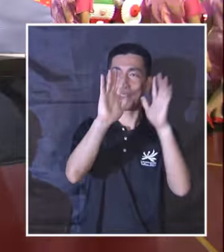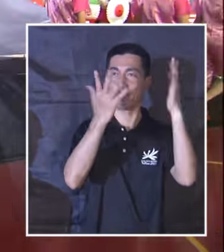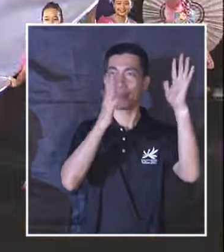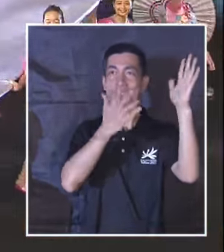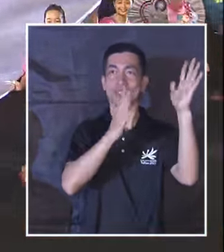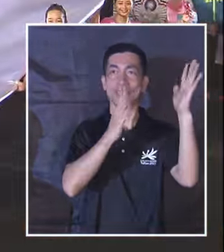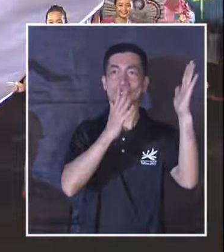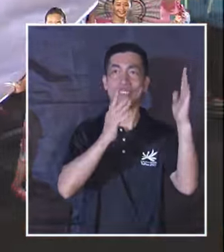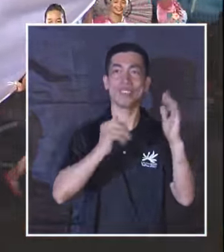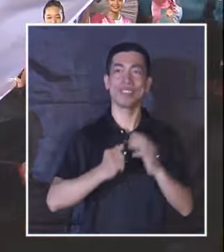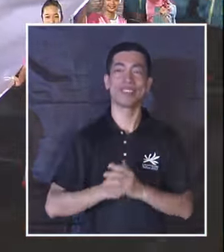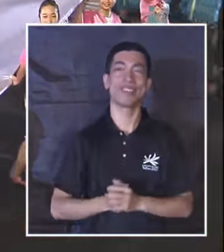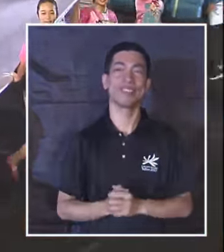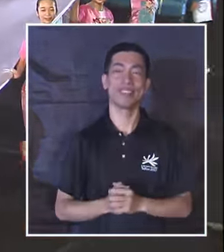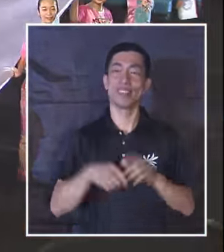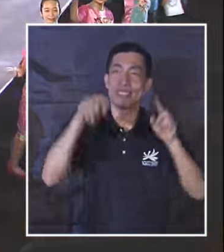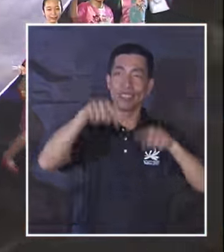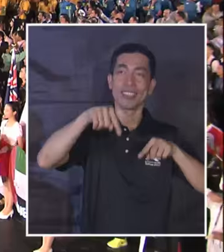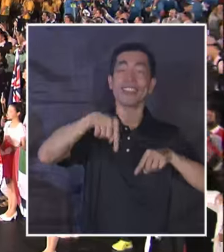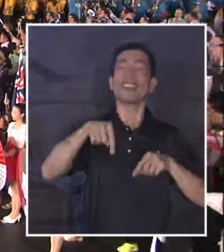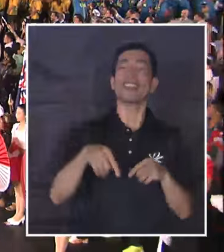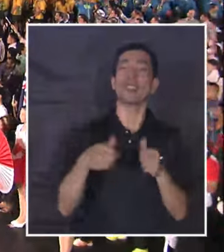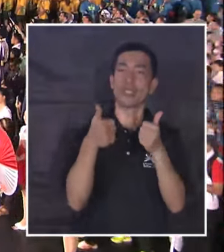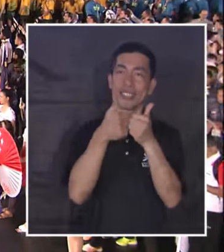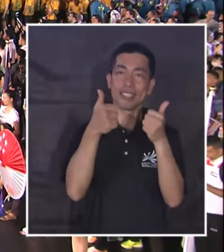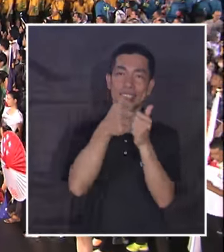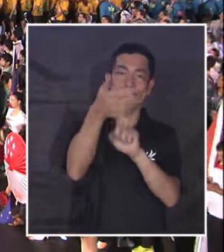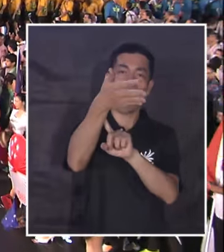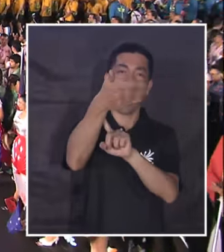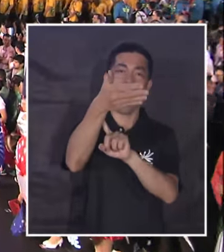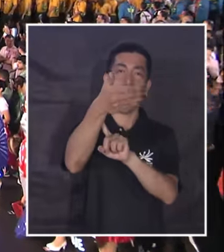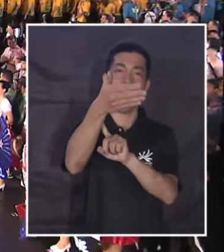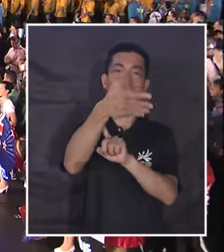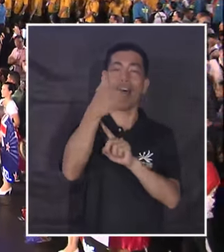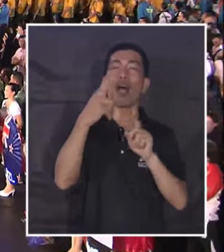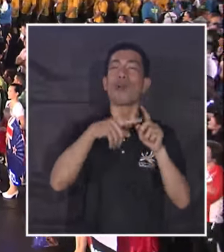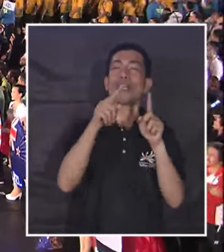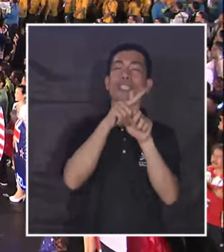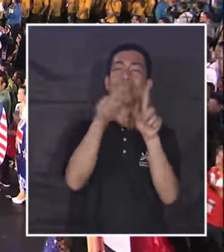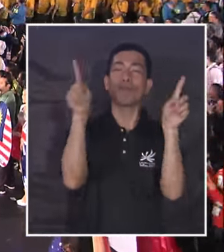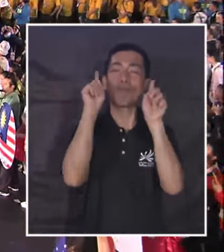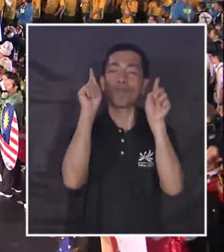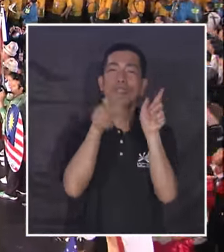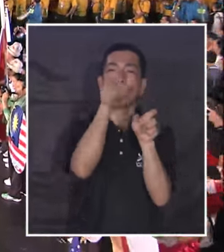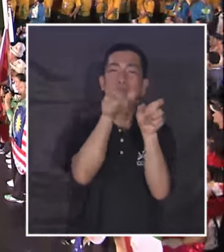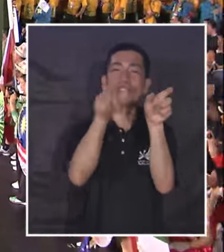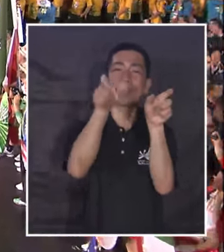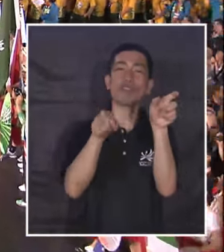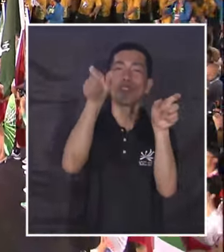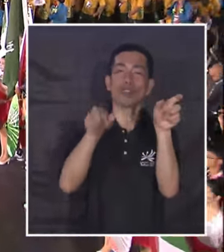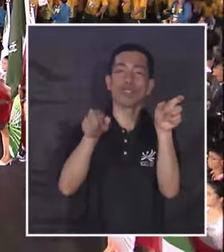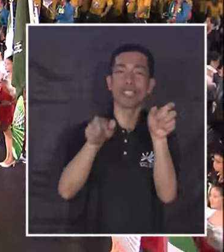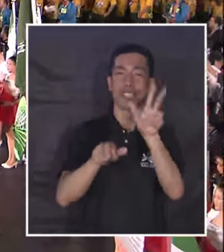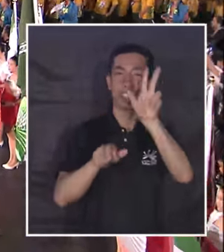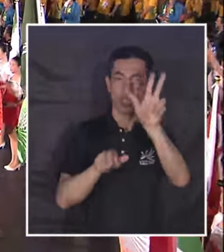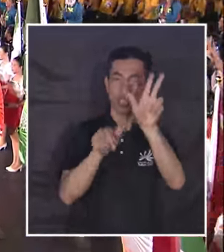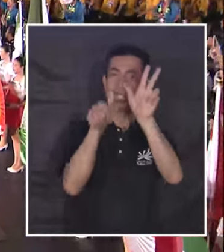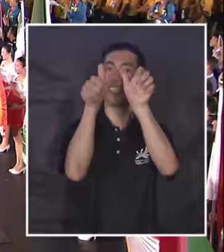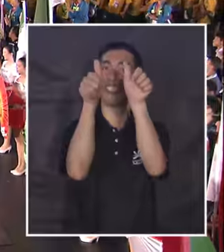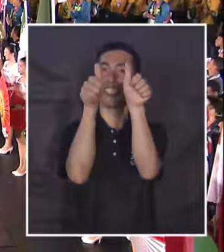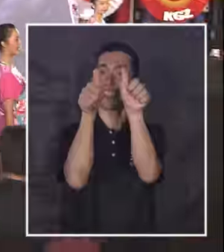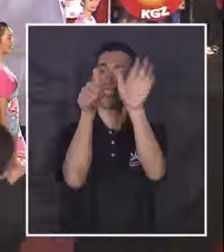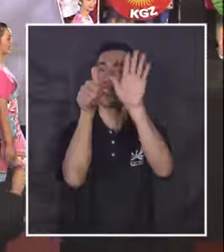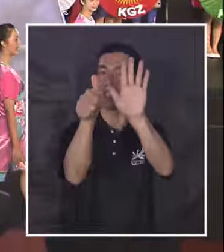本届大会会旗是由新兴高中观光科美姿美仪36位亲善大使护旗